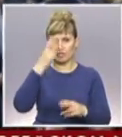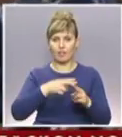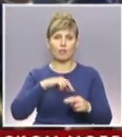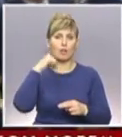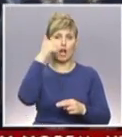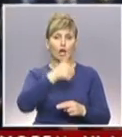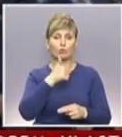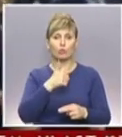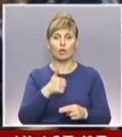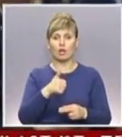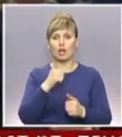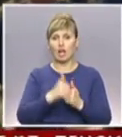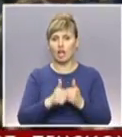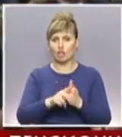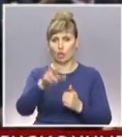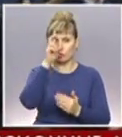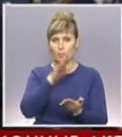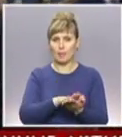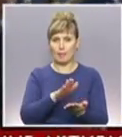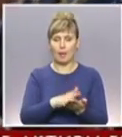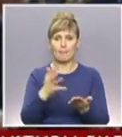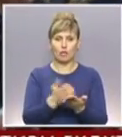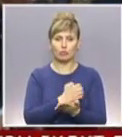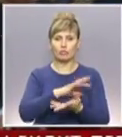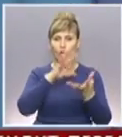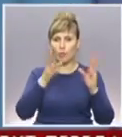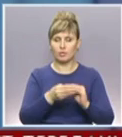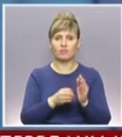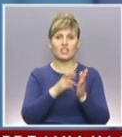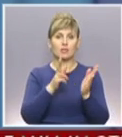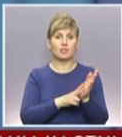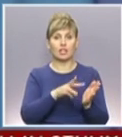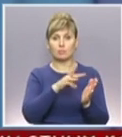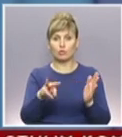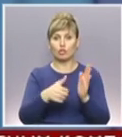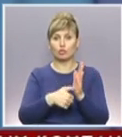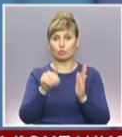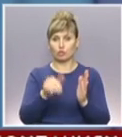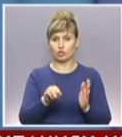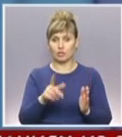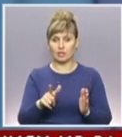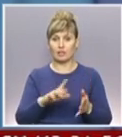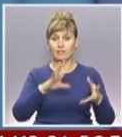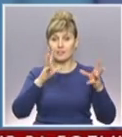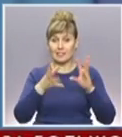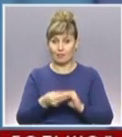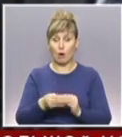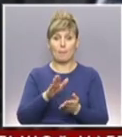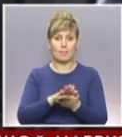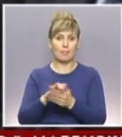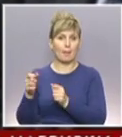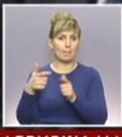году размер каждой государственной премии составил 18 миллионов 600 тысяч тенге. Всего на соискание премии